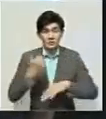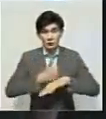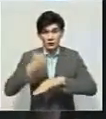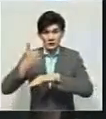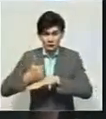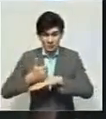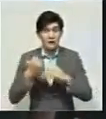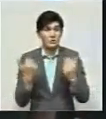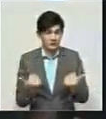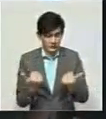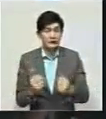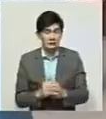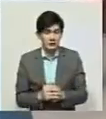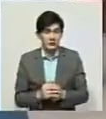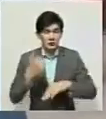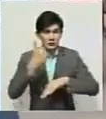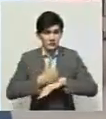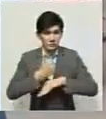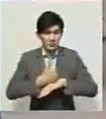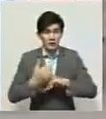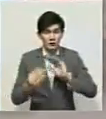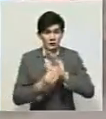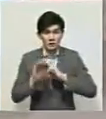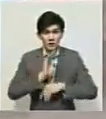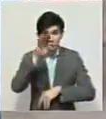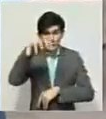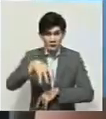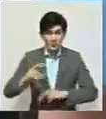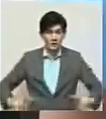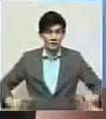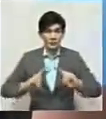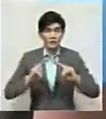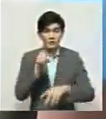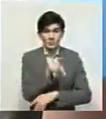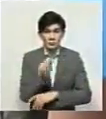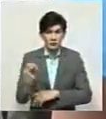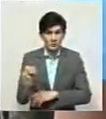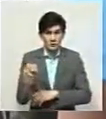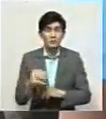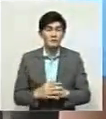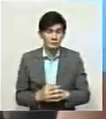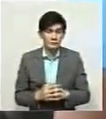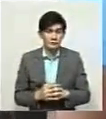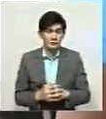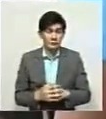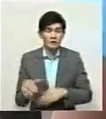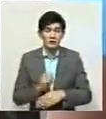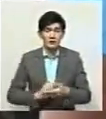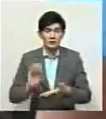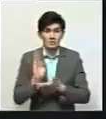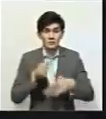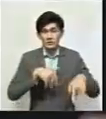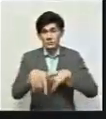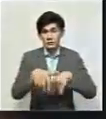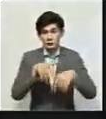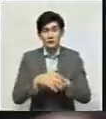ารระดับสูงที่ประกอบไปด้วยผู้บริหารจากกรุงเทพมหานครกระทรวงพัฒนาสังคมและความมั่นคงของมนุษย์สถาบันพัฒนาองค์กรชุ